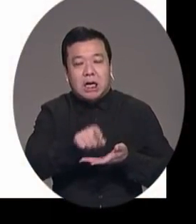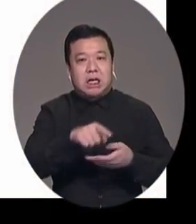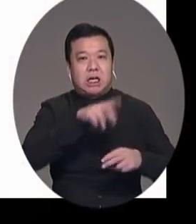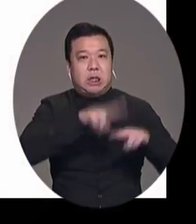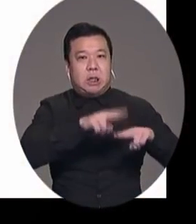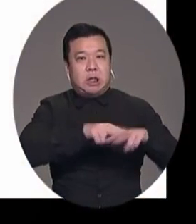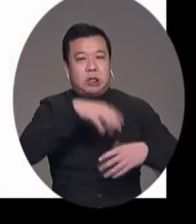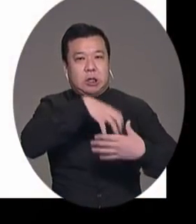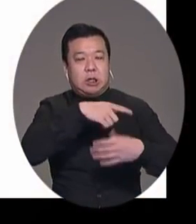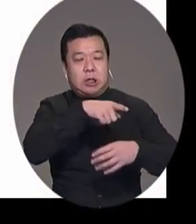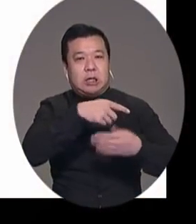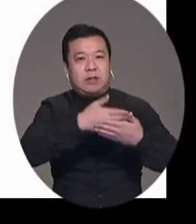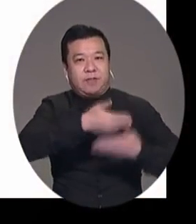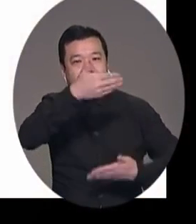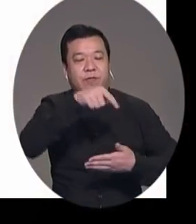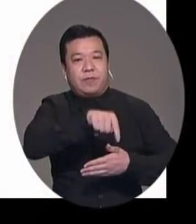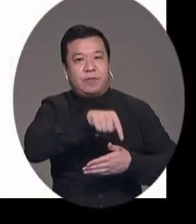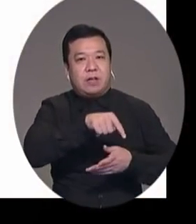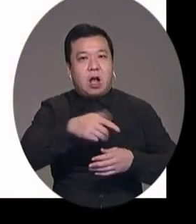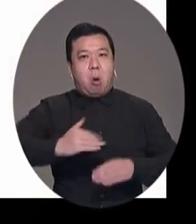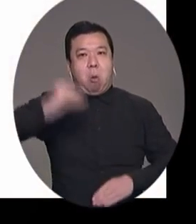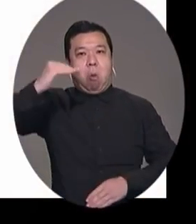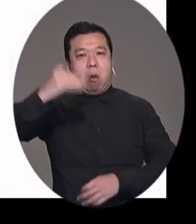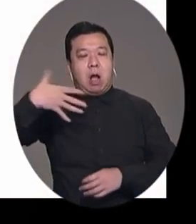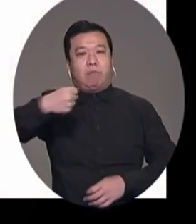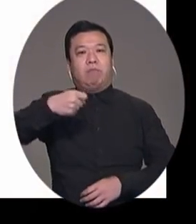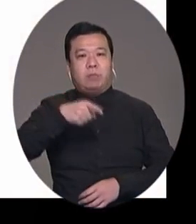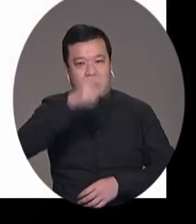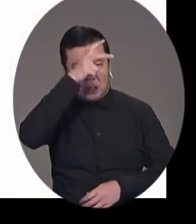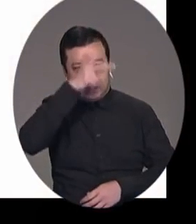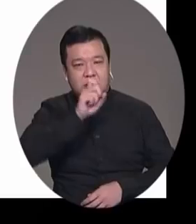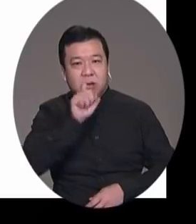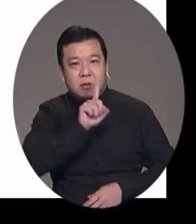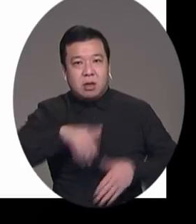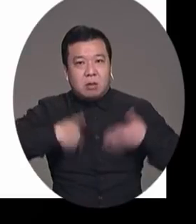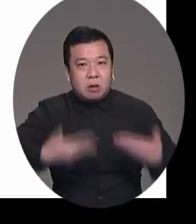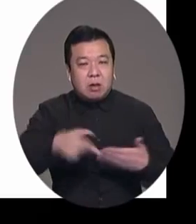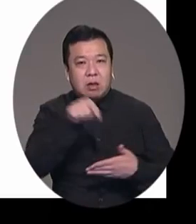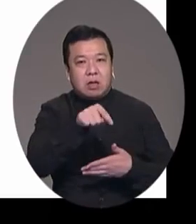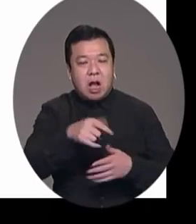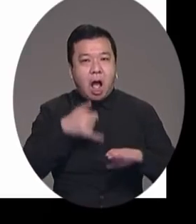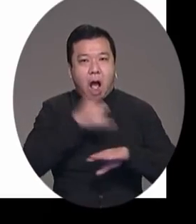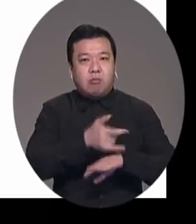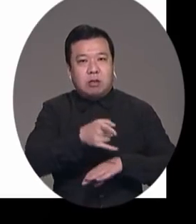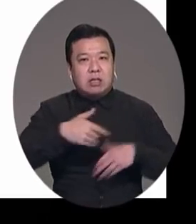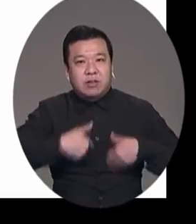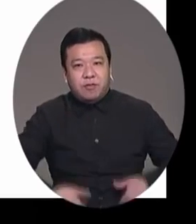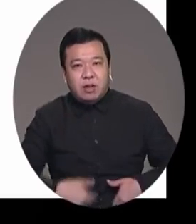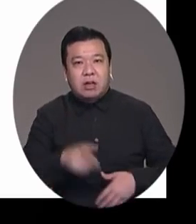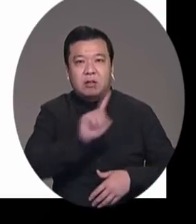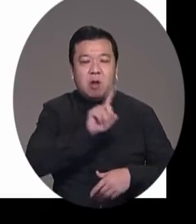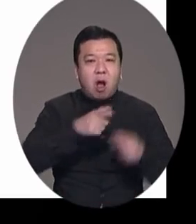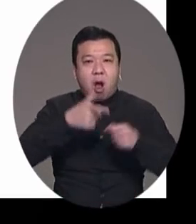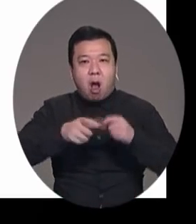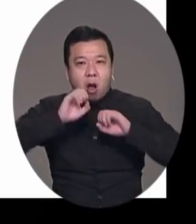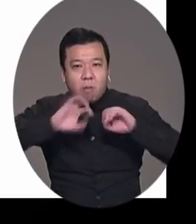名官員嘅係內地房地產集團高層，咁被問到政府並冇交代出席人士身份等嘅資料，